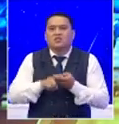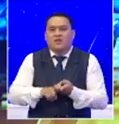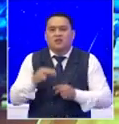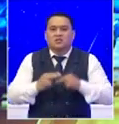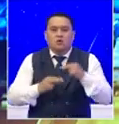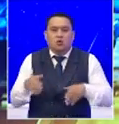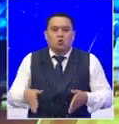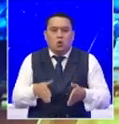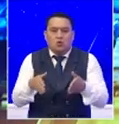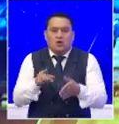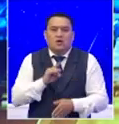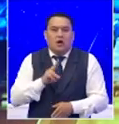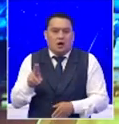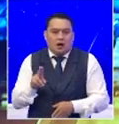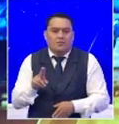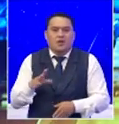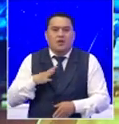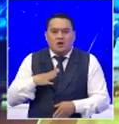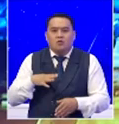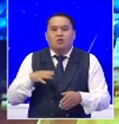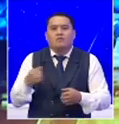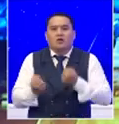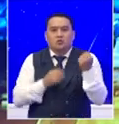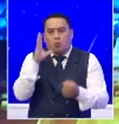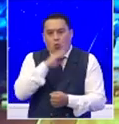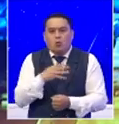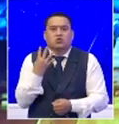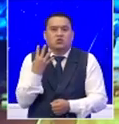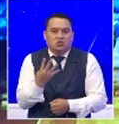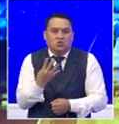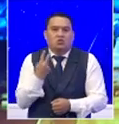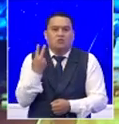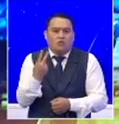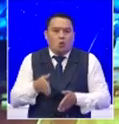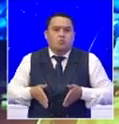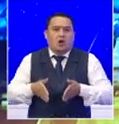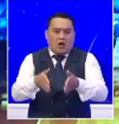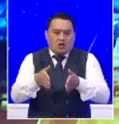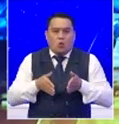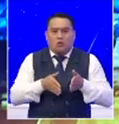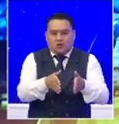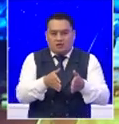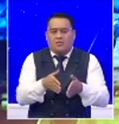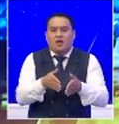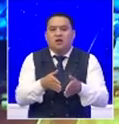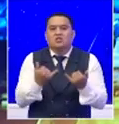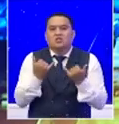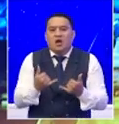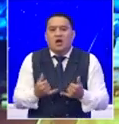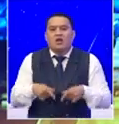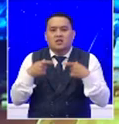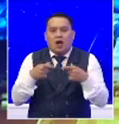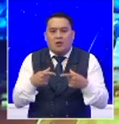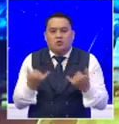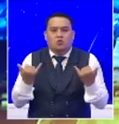со строительством дороги республиканского значения, и водители смогут ездить на 4- и 2-полосной трассе. На данном этапе